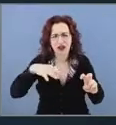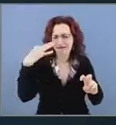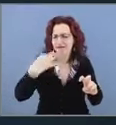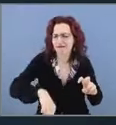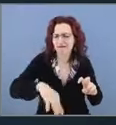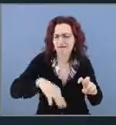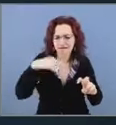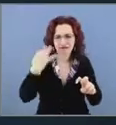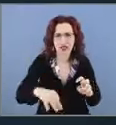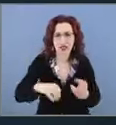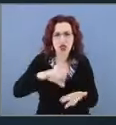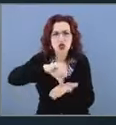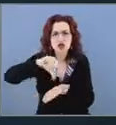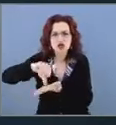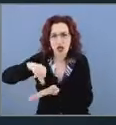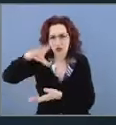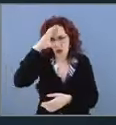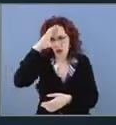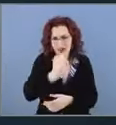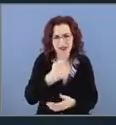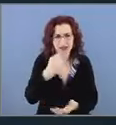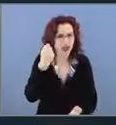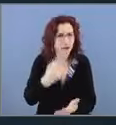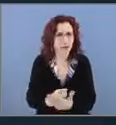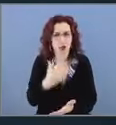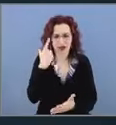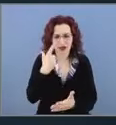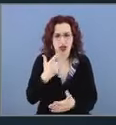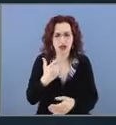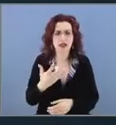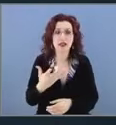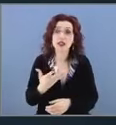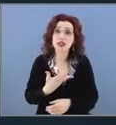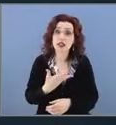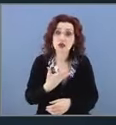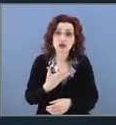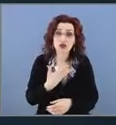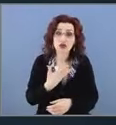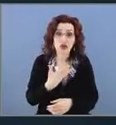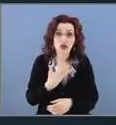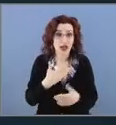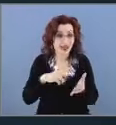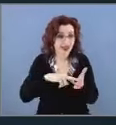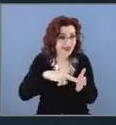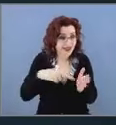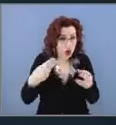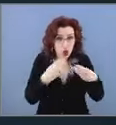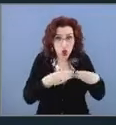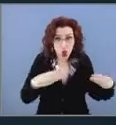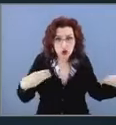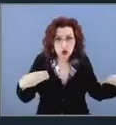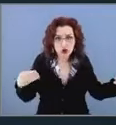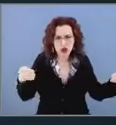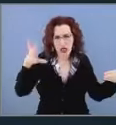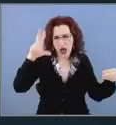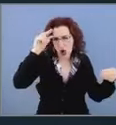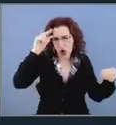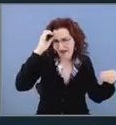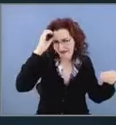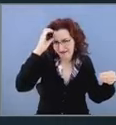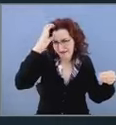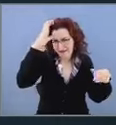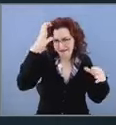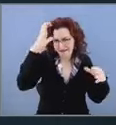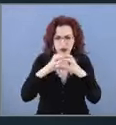importanti. Abbiamo delle componenti tecnologiche e un know-how e un'expertise nel mondo dell'industria